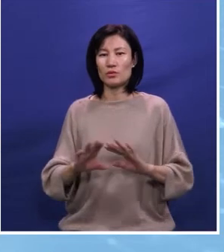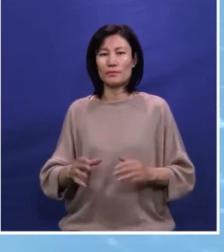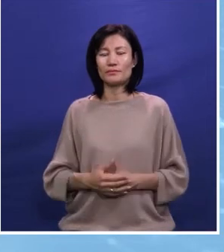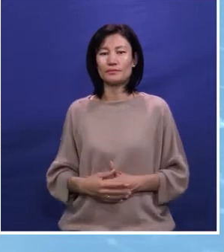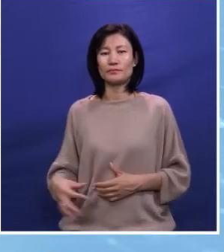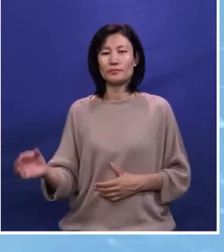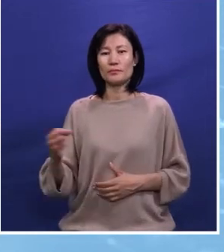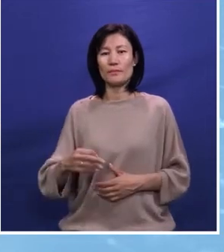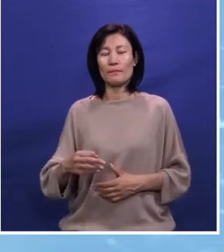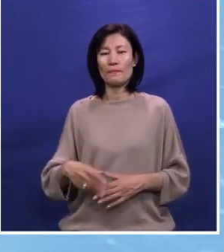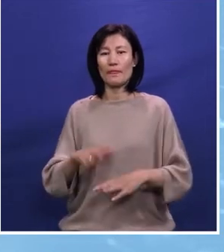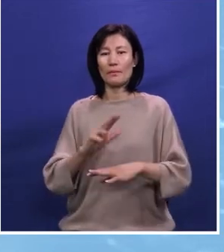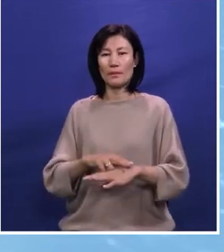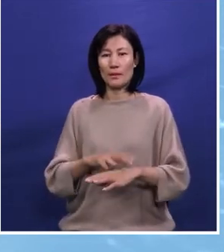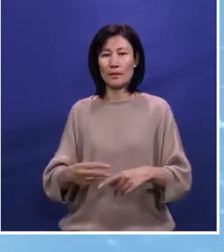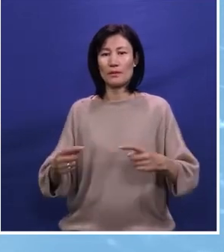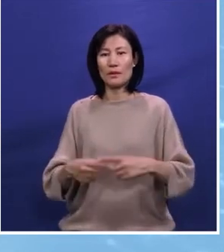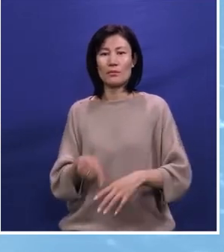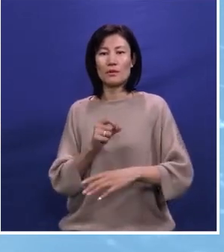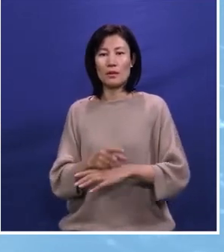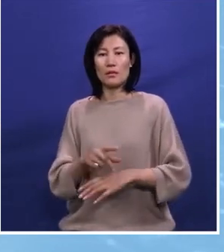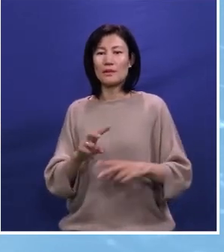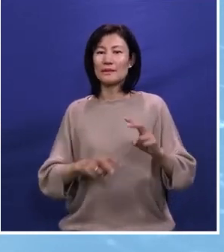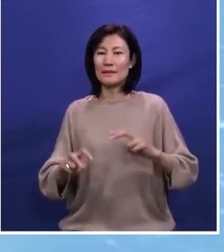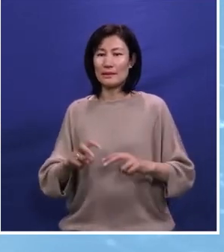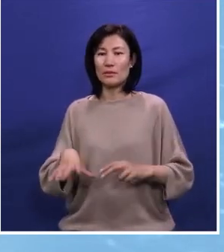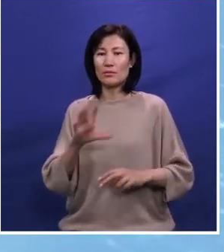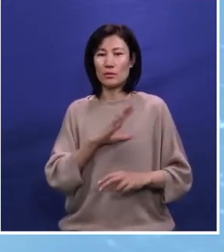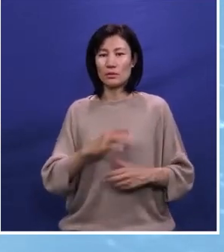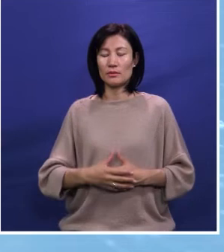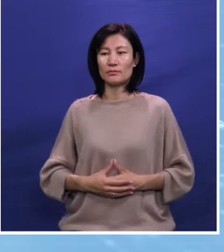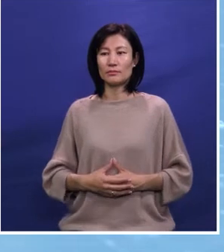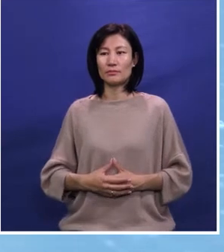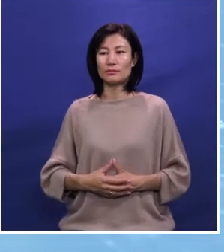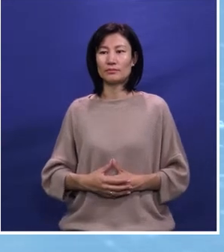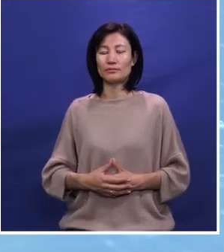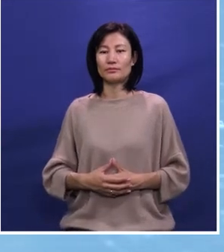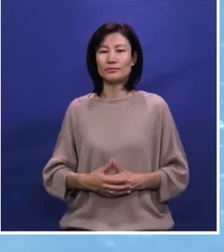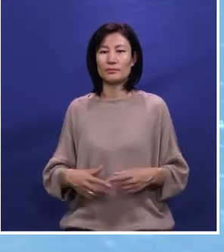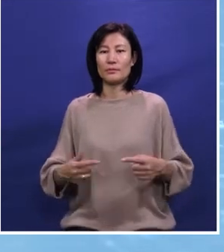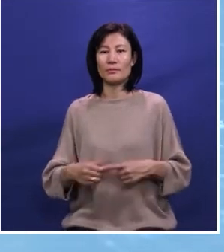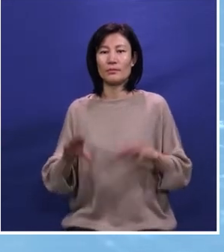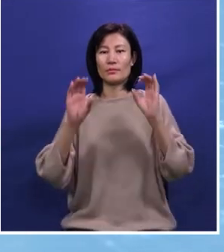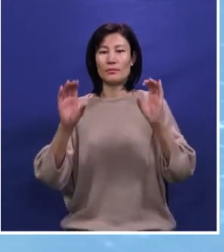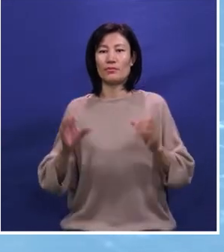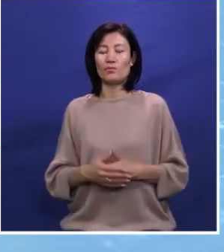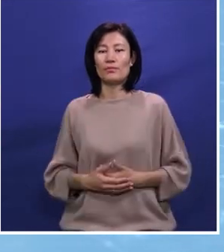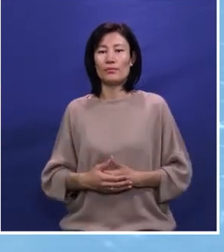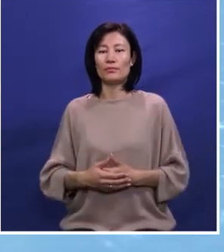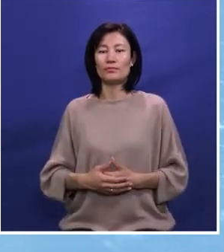жоқ. Облыс прокуратураның тапсырмасына сәйкес жұмыс жүргізілген, тексеру жүргізілген, инспекция тексерген. Соған сәйкес заңсыздықтар